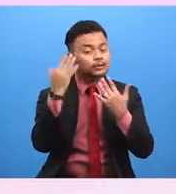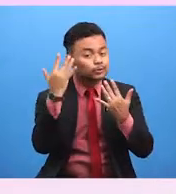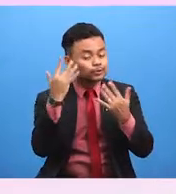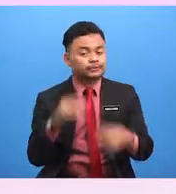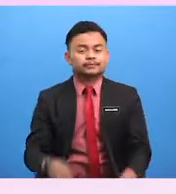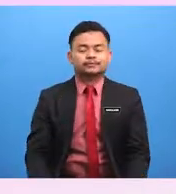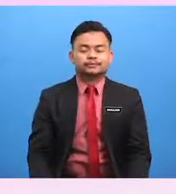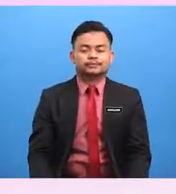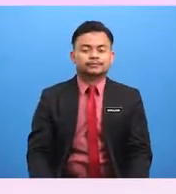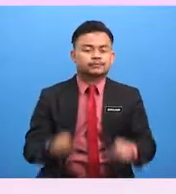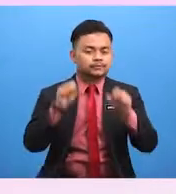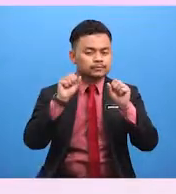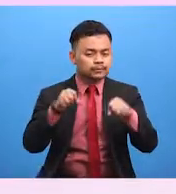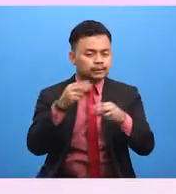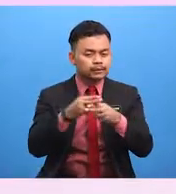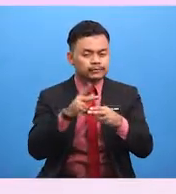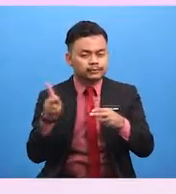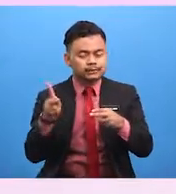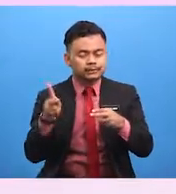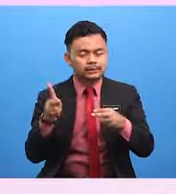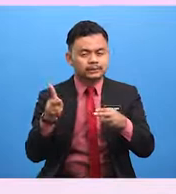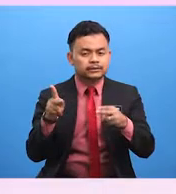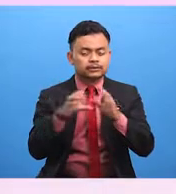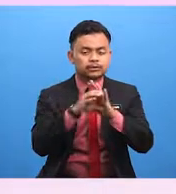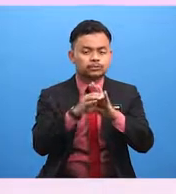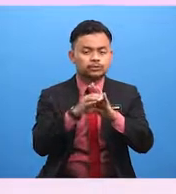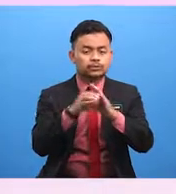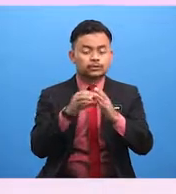namakan contoh objek lain yang berbentuk prisma?